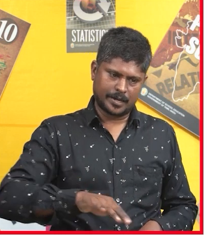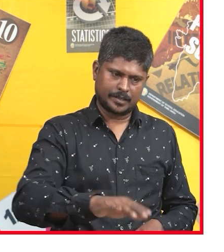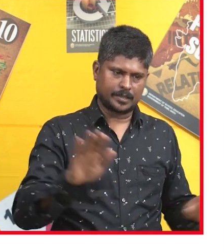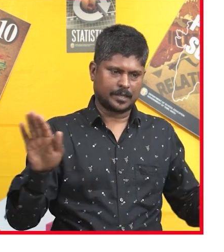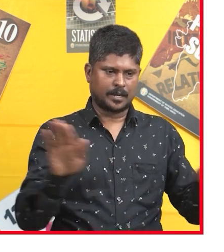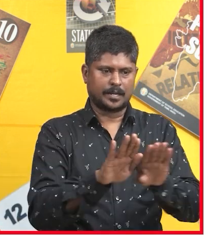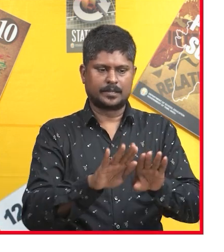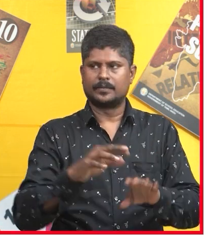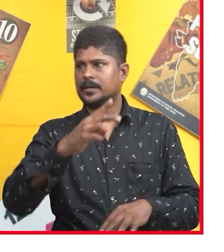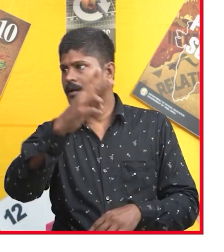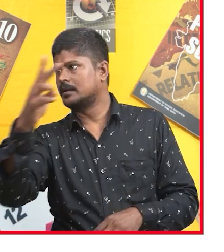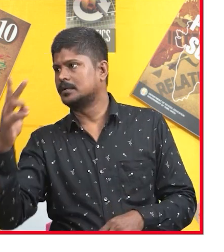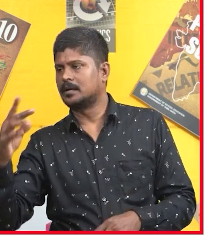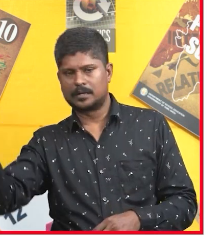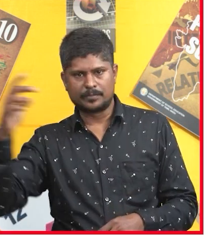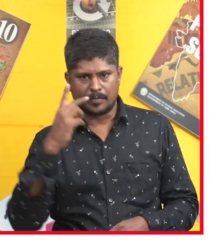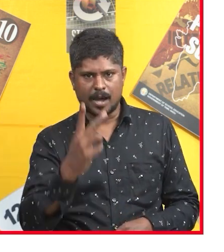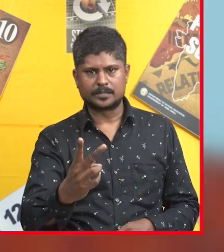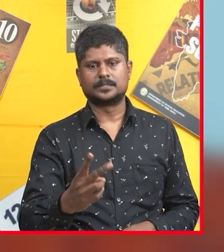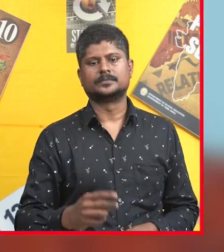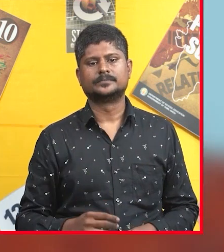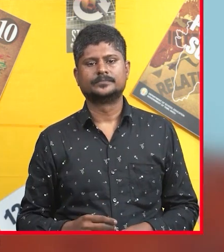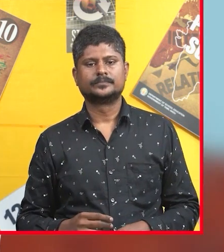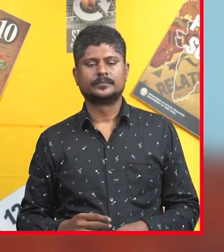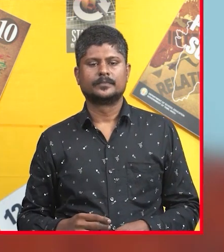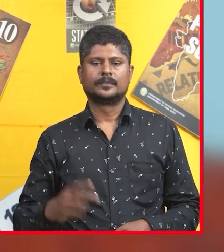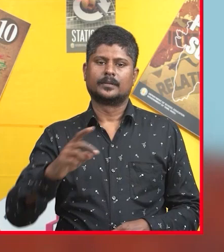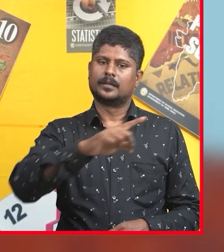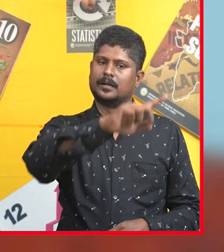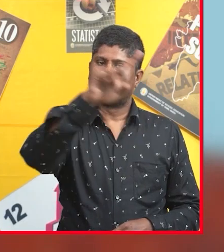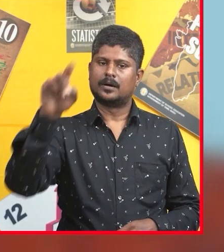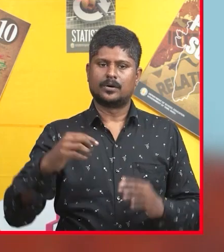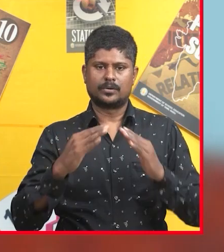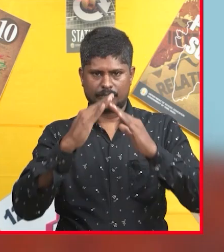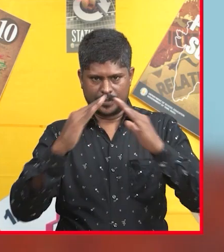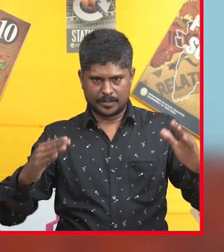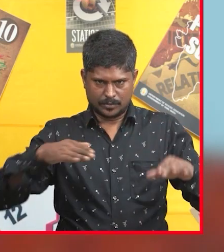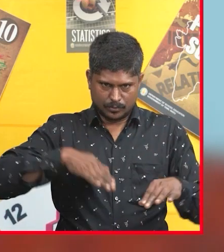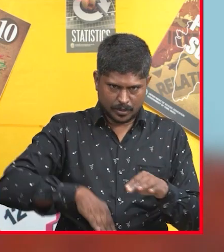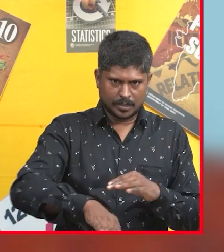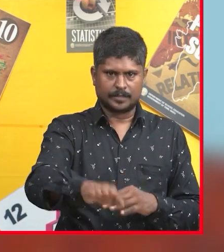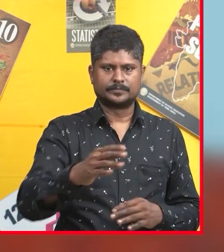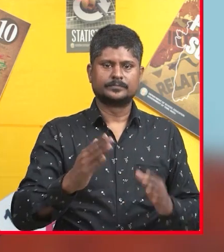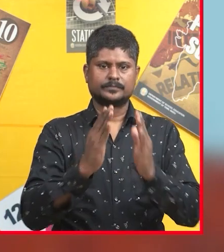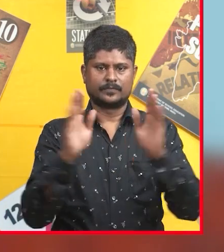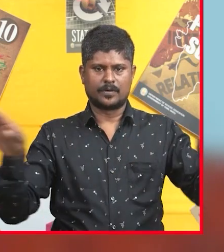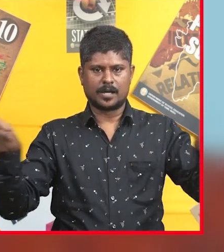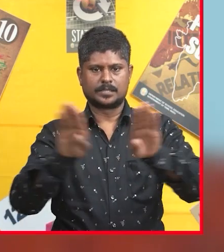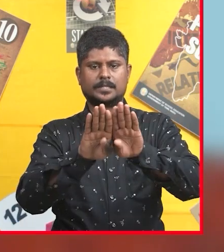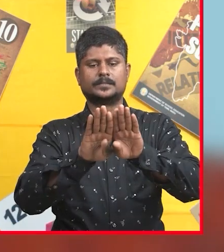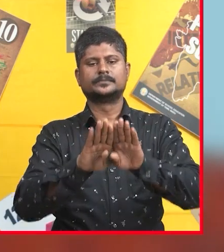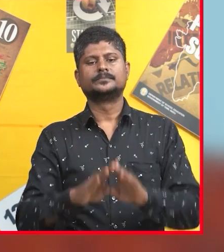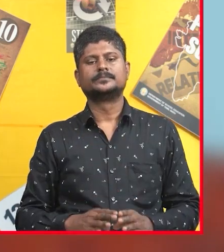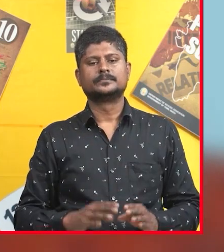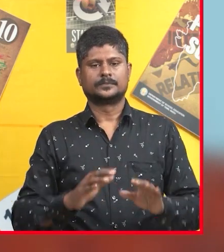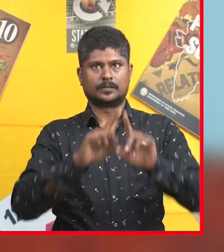கடவுணர் வருவீர் உள்ளீரோ. அதாவது பலர் புகுந்து வரக்கூடிய அந்த வாசலில்,